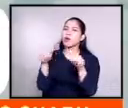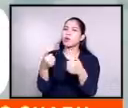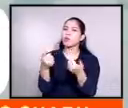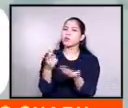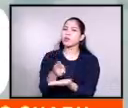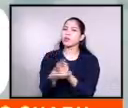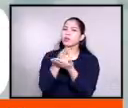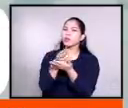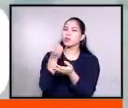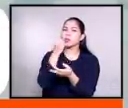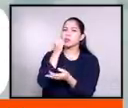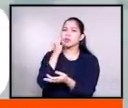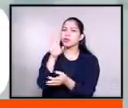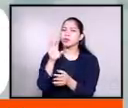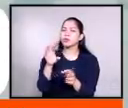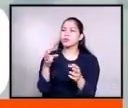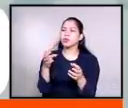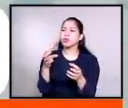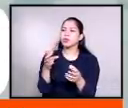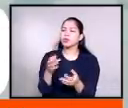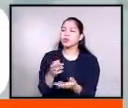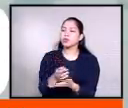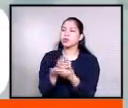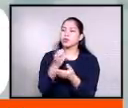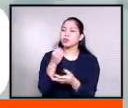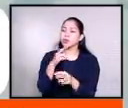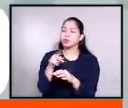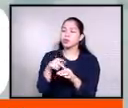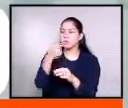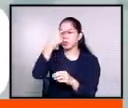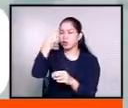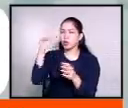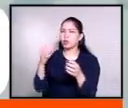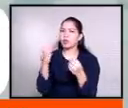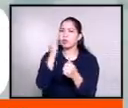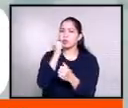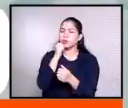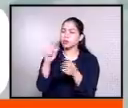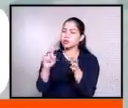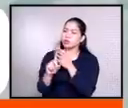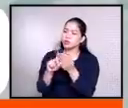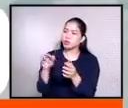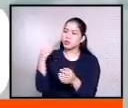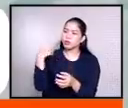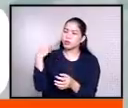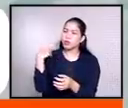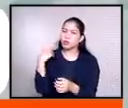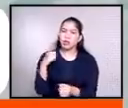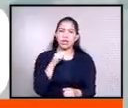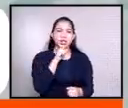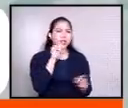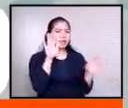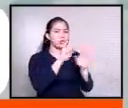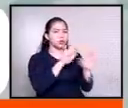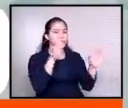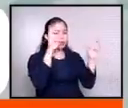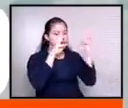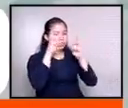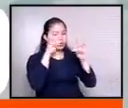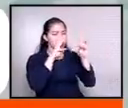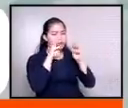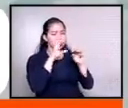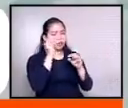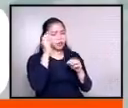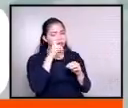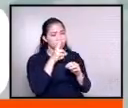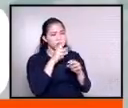na po? Kasi palagi siya minamaltrato ng kanyang amo. Huwag po kayo mag-alala, sir, dahil makikipag-ugnayan po tayo